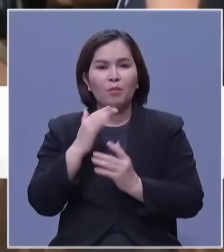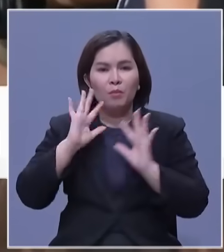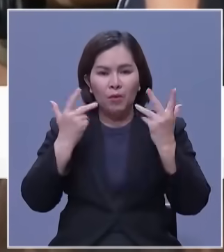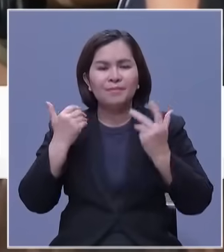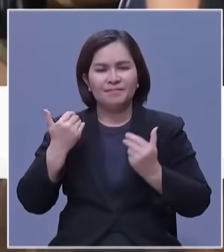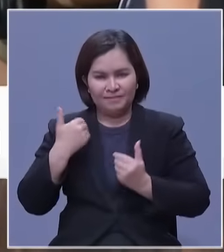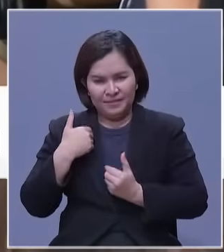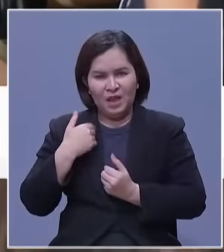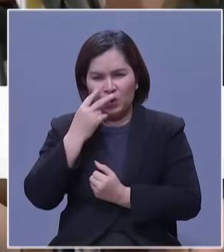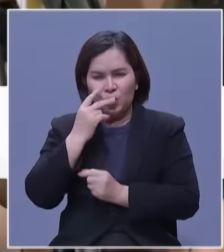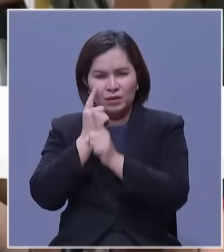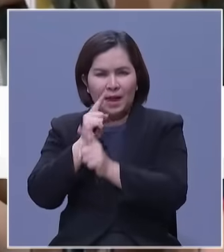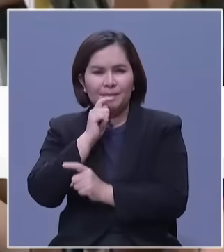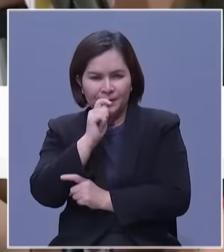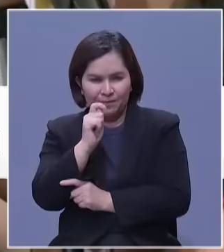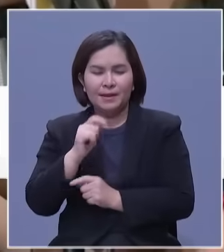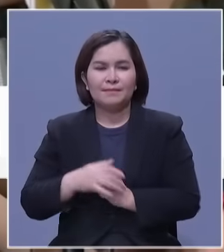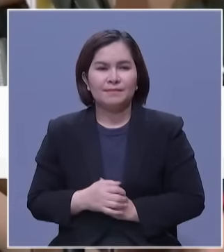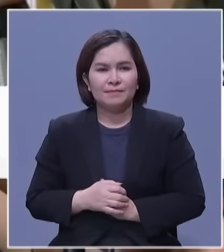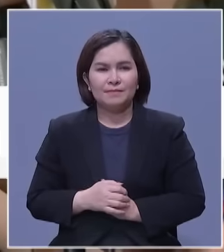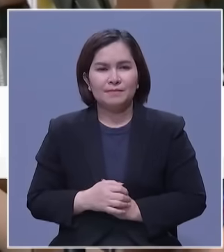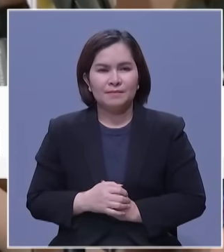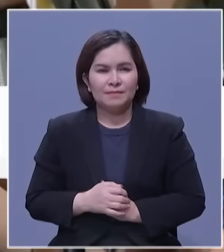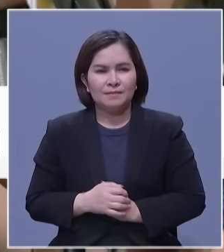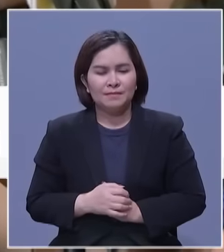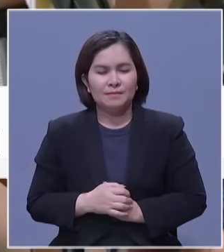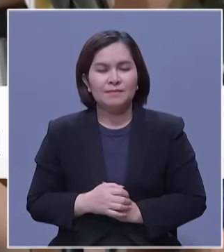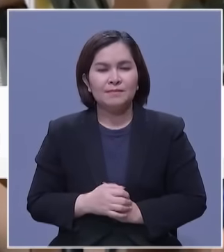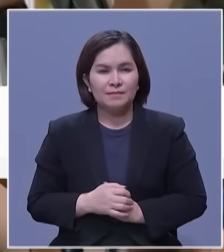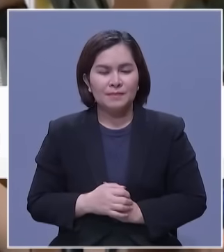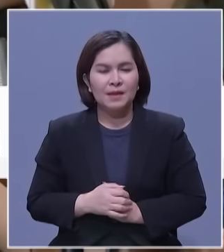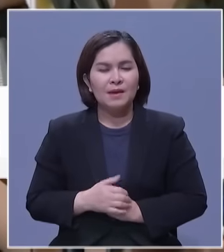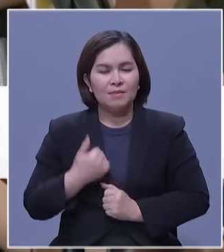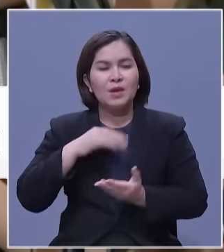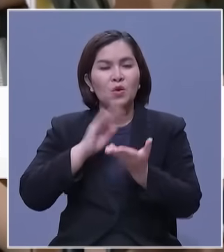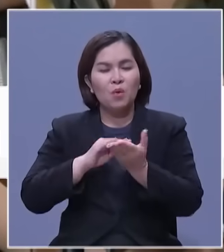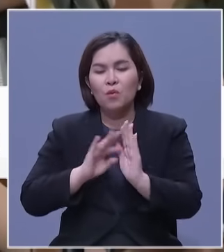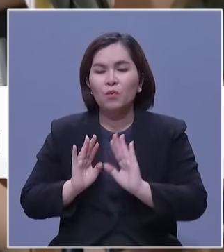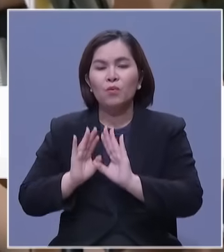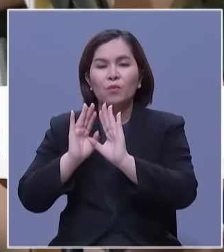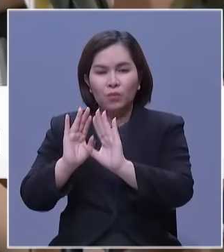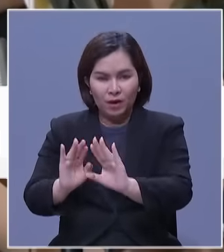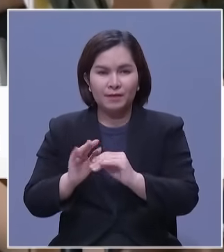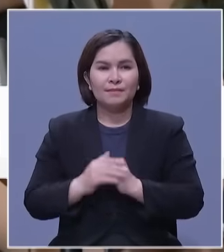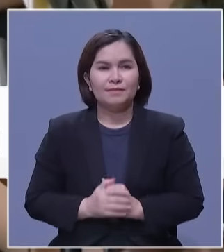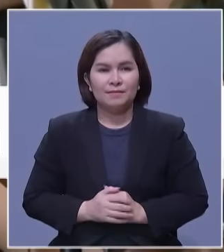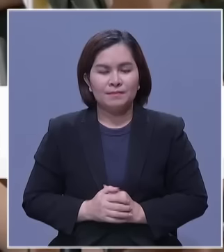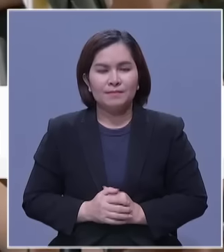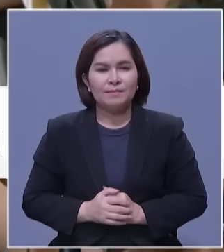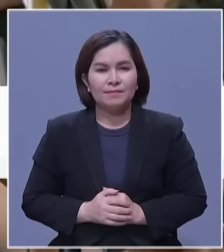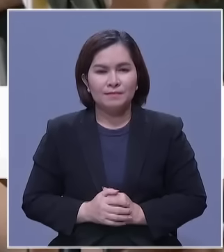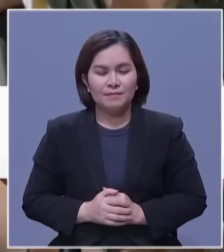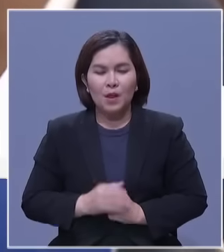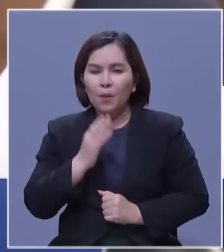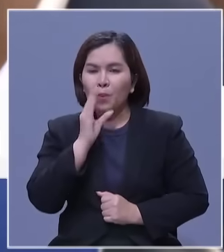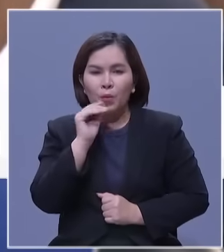องนี้ท่านพลตำรวจเอกวินัยท่านมีข้อความฝากไปถึงน้องอย่างท่านรองโจ๊กด้วยท่